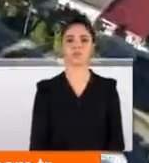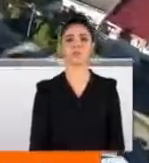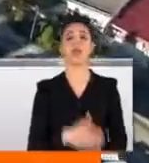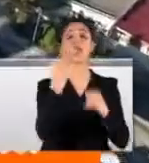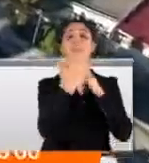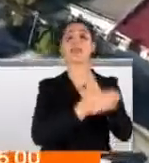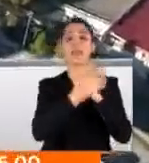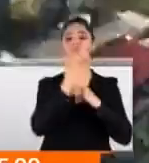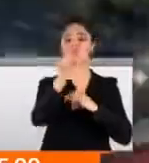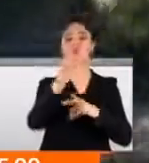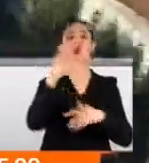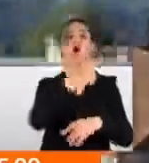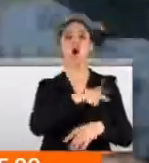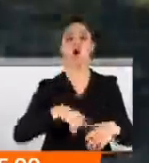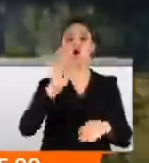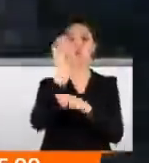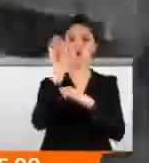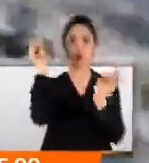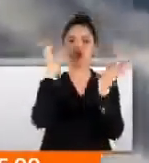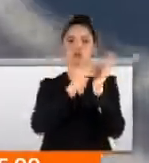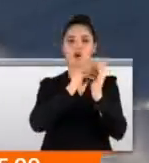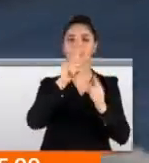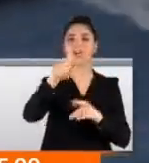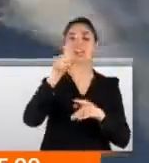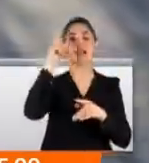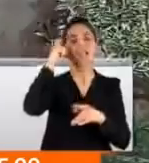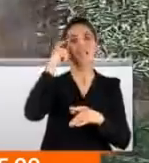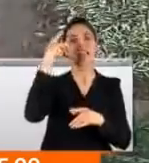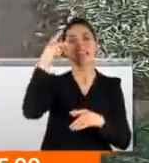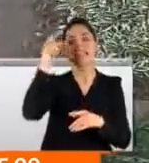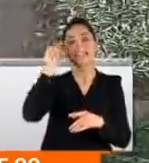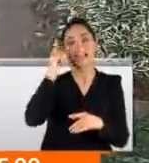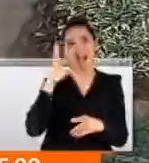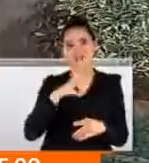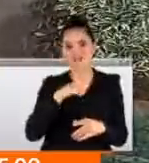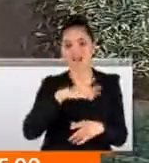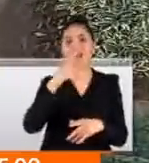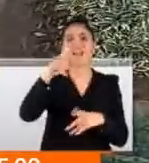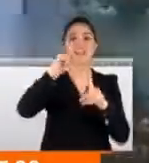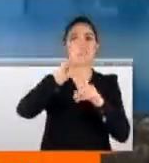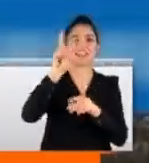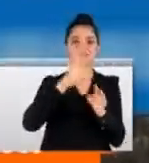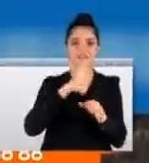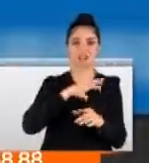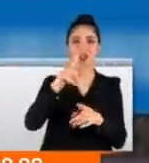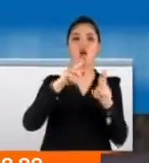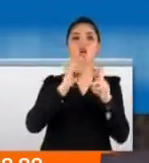Trabzon'da bir otobüs durağına yerleştirilen yapay zekalı ekran maske takmayanların yüzüne koronavirüs simgesini